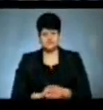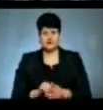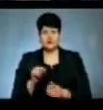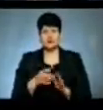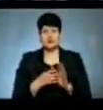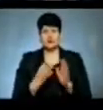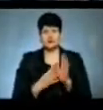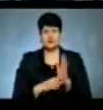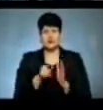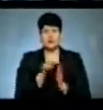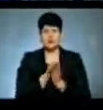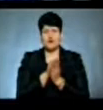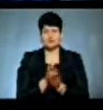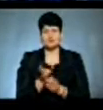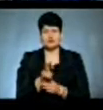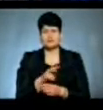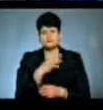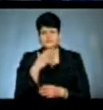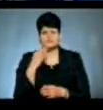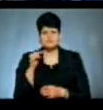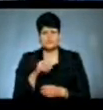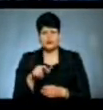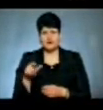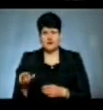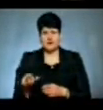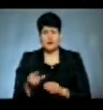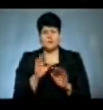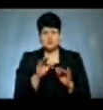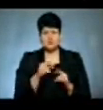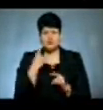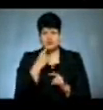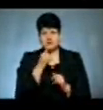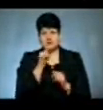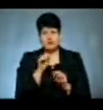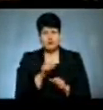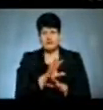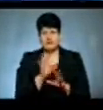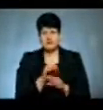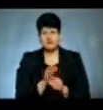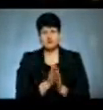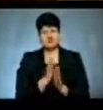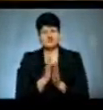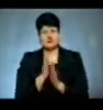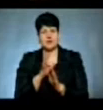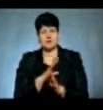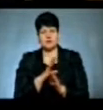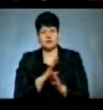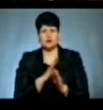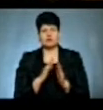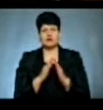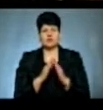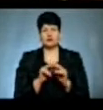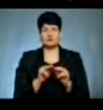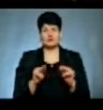1999-го на його похорон прийшли десятки тисяч людей. Утім, попрощатися особисто могли не всі. Черга до труни, яка стояла у київському будинку вчителя, розтягнулася